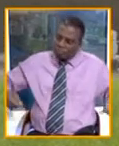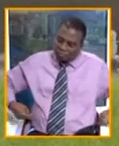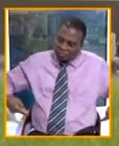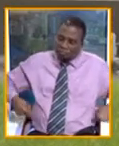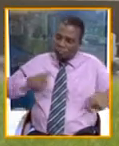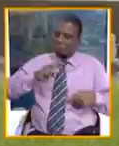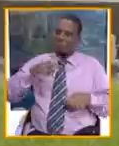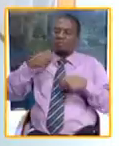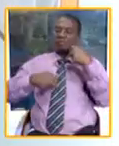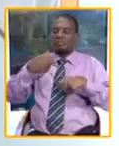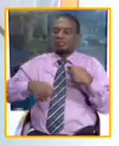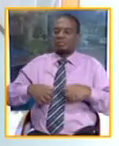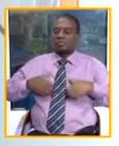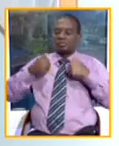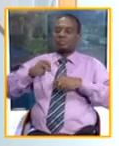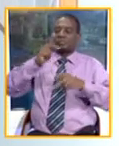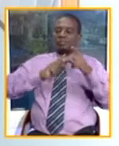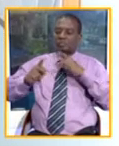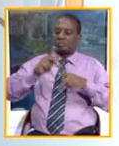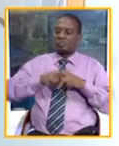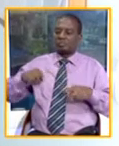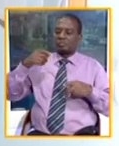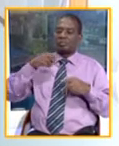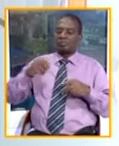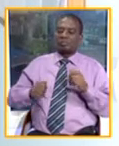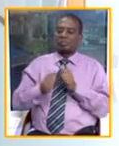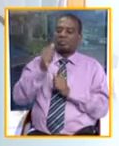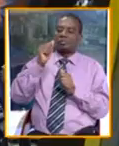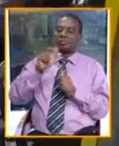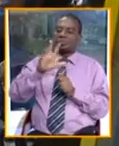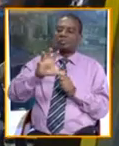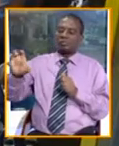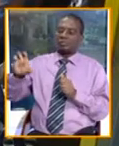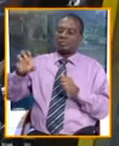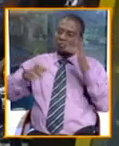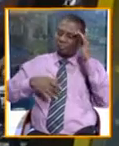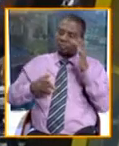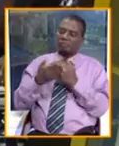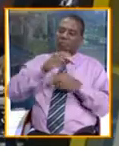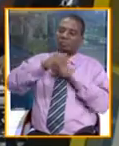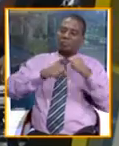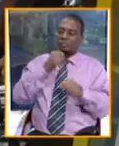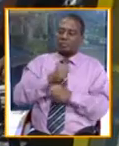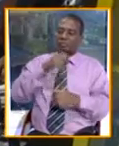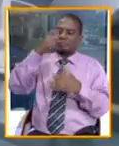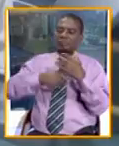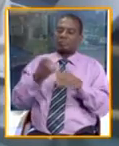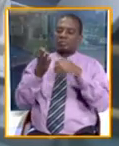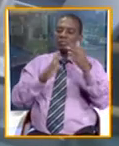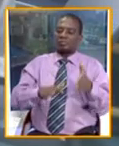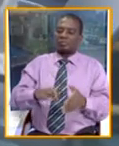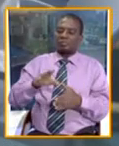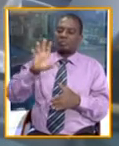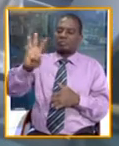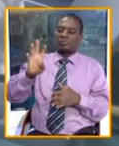un problème de santé publique avec une prévalence hospitalière de plus de 500 patients par an et un taux de mortalité de 80% par manque de